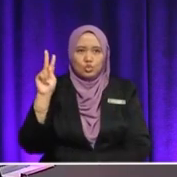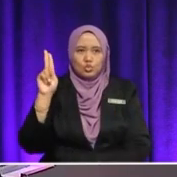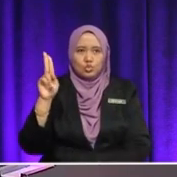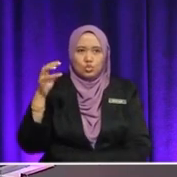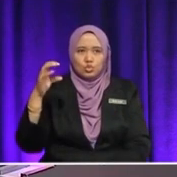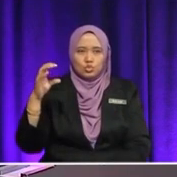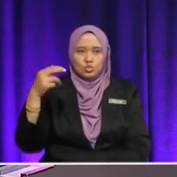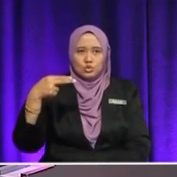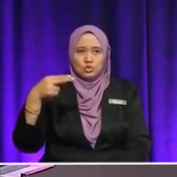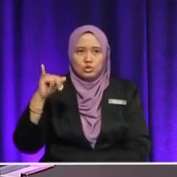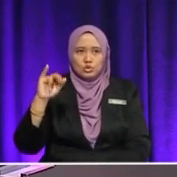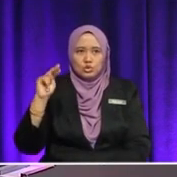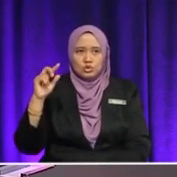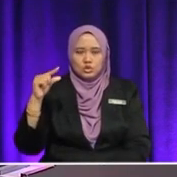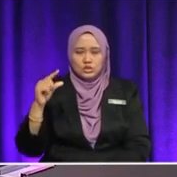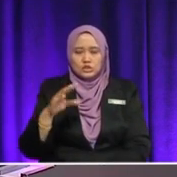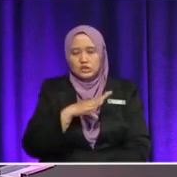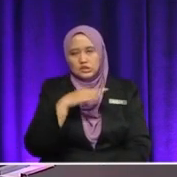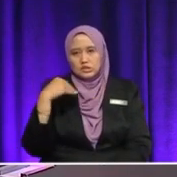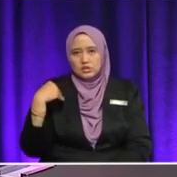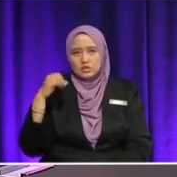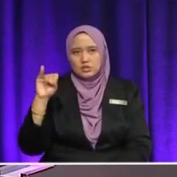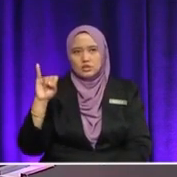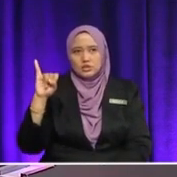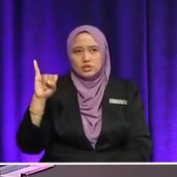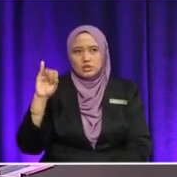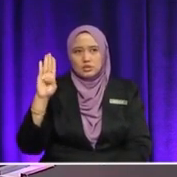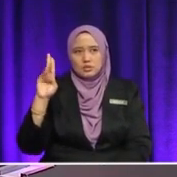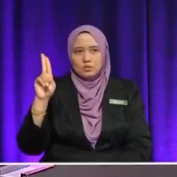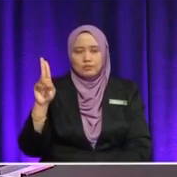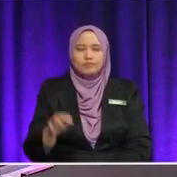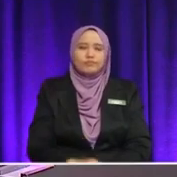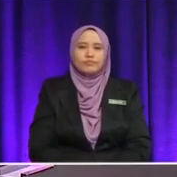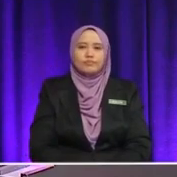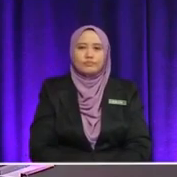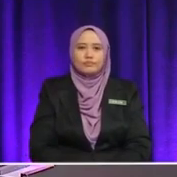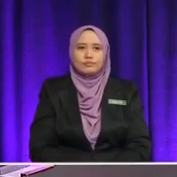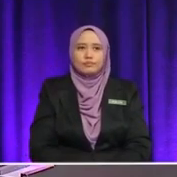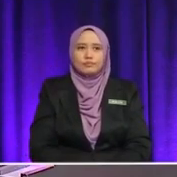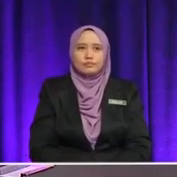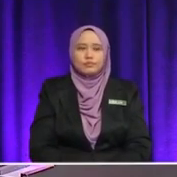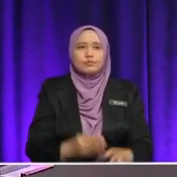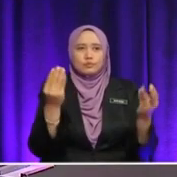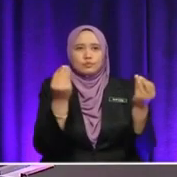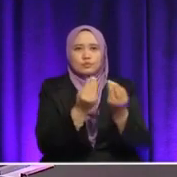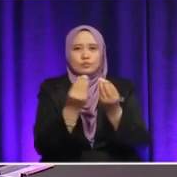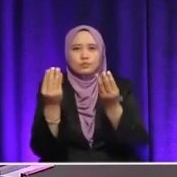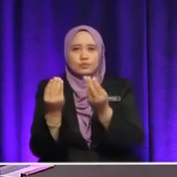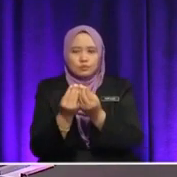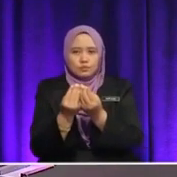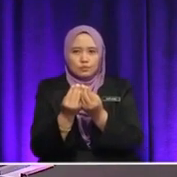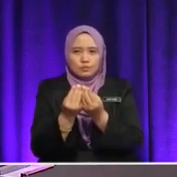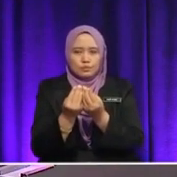jumlah bilangan kawasan yaitu pertandingkan ya kita lihat jumlah bilangannya dikit 9